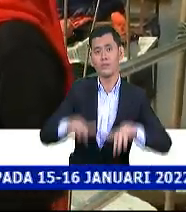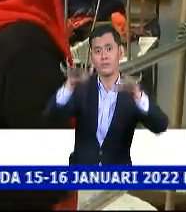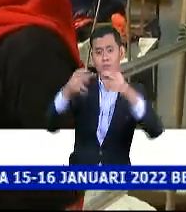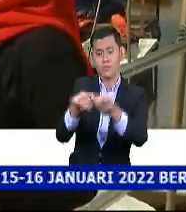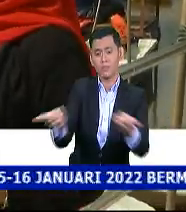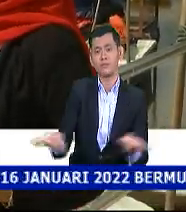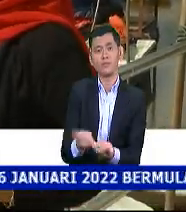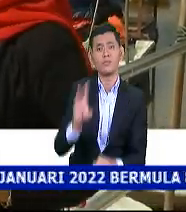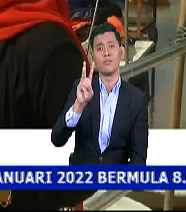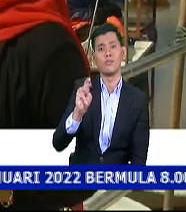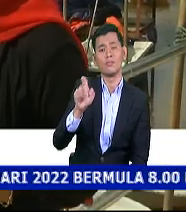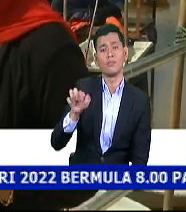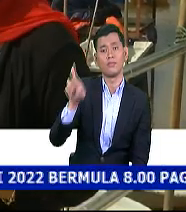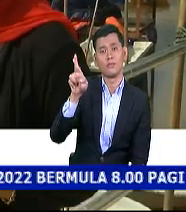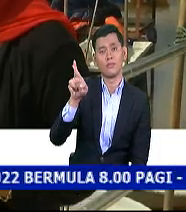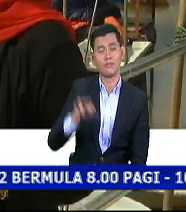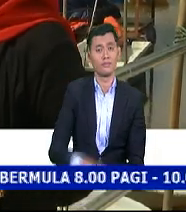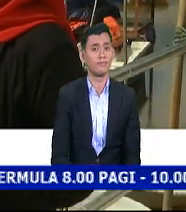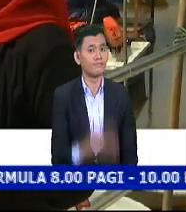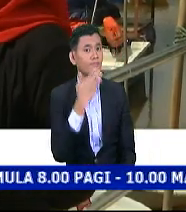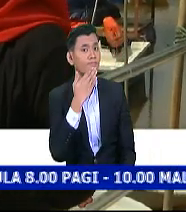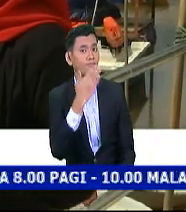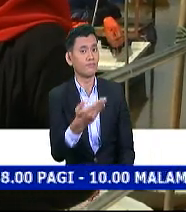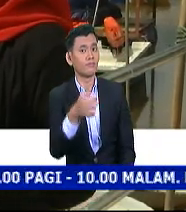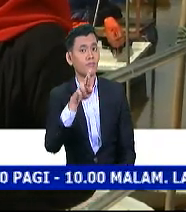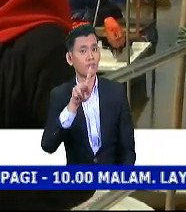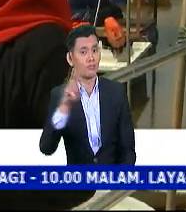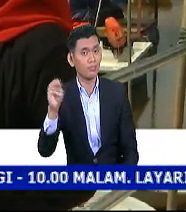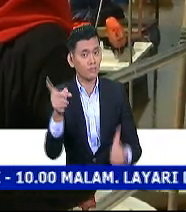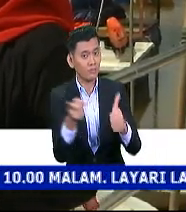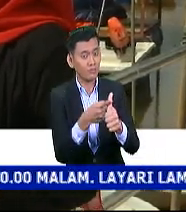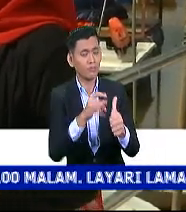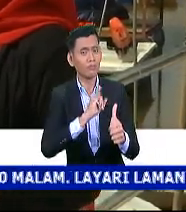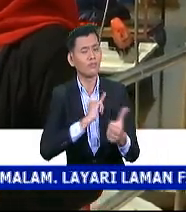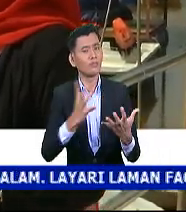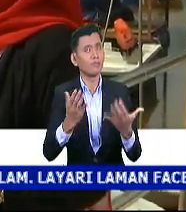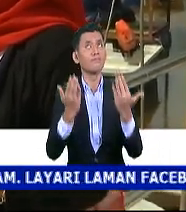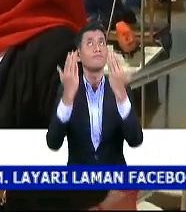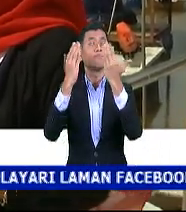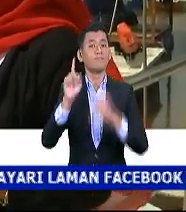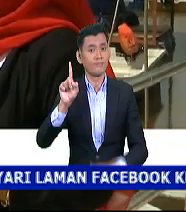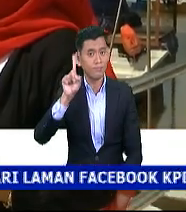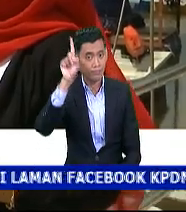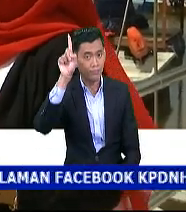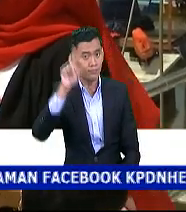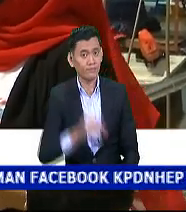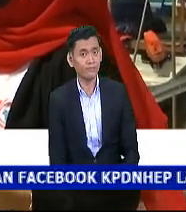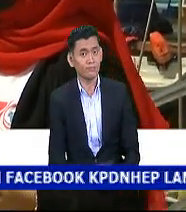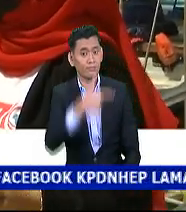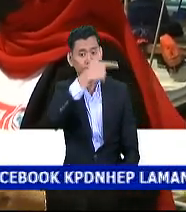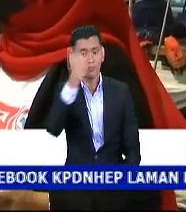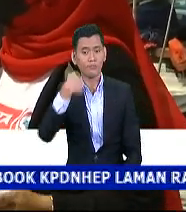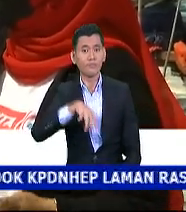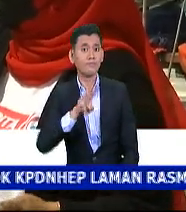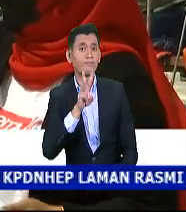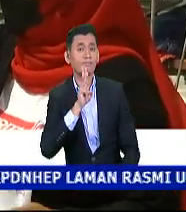Muar khususnya. Terima kasih RTM. Pertama sekali saya ingin merapatkan rasa syukur Allah Subhanahu Wa Taala kerana banjir